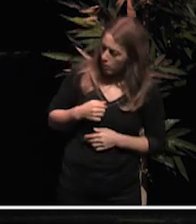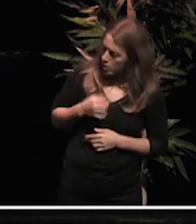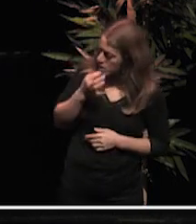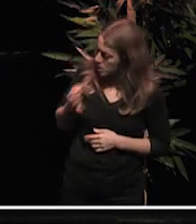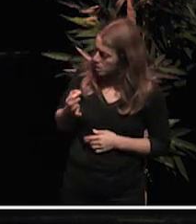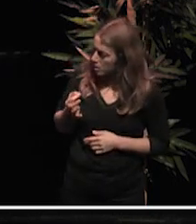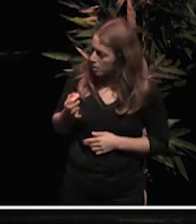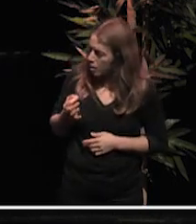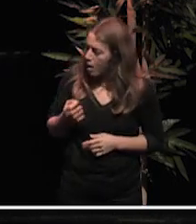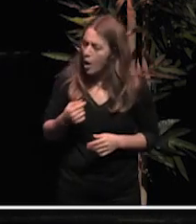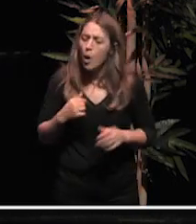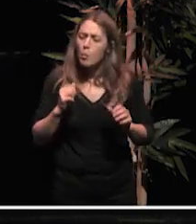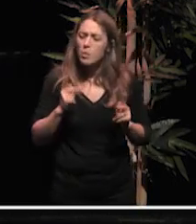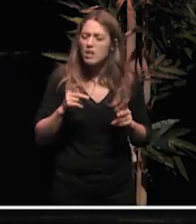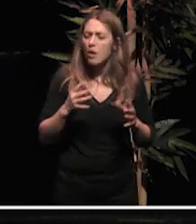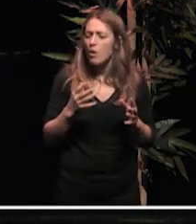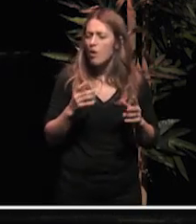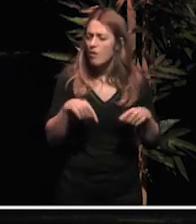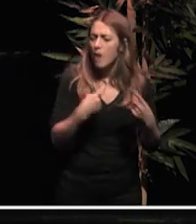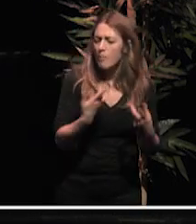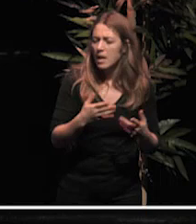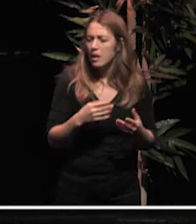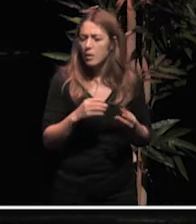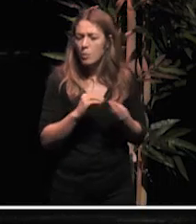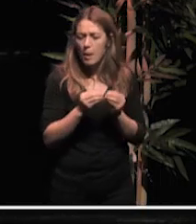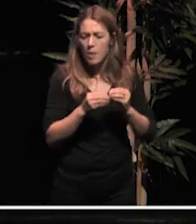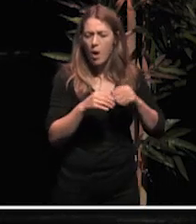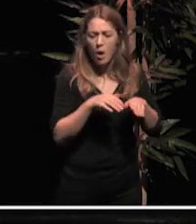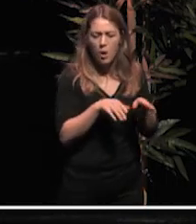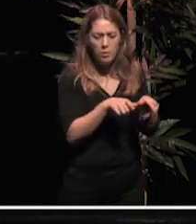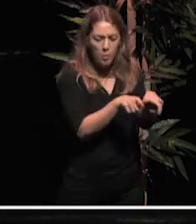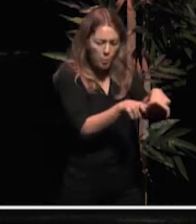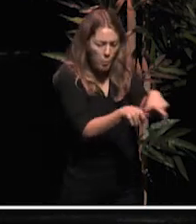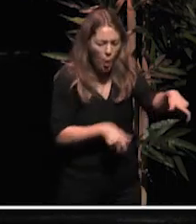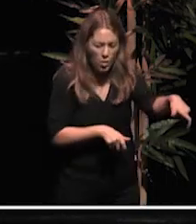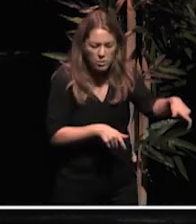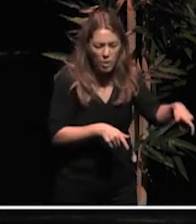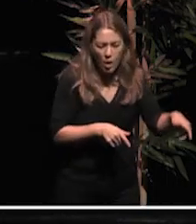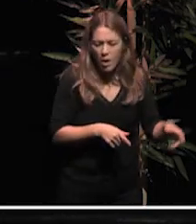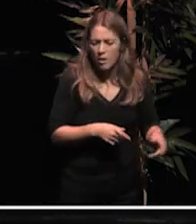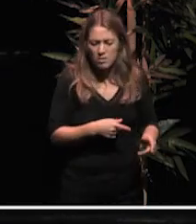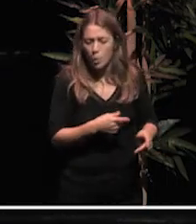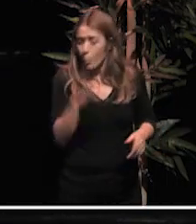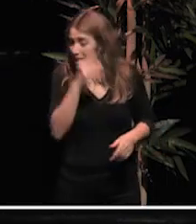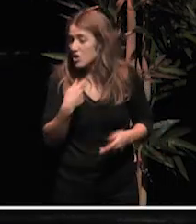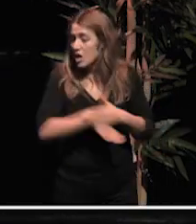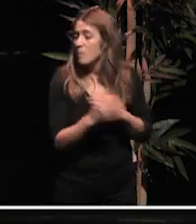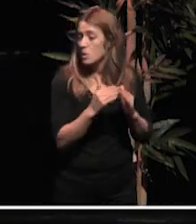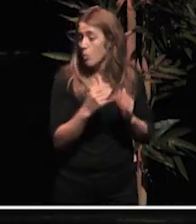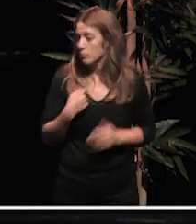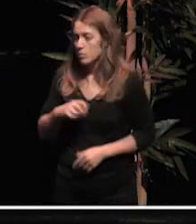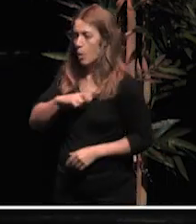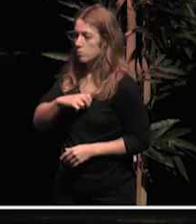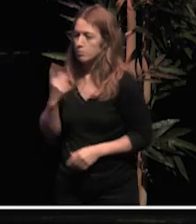aller, mais j'ai pas le bon leash, j'ai pas la bonne planche, tout simplement, j'avais la trouille. Et donc, je vais chez moi le chercher. En tout cas, j'y revenais pas. Puis tout d'un coup,